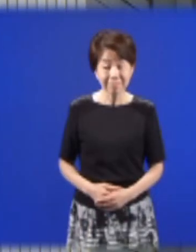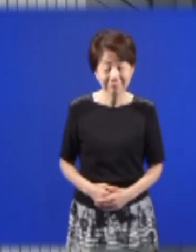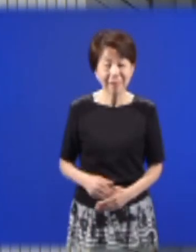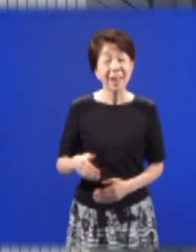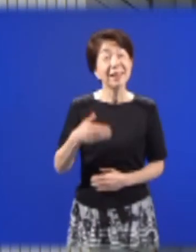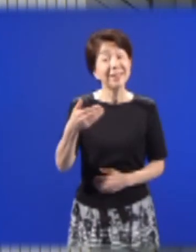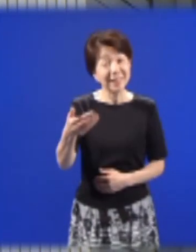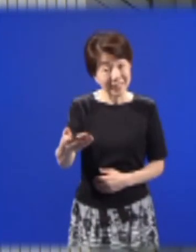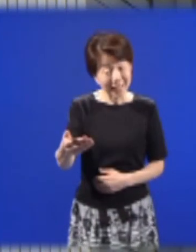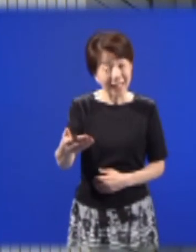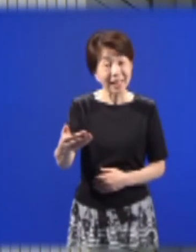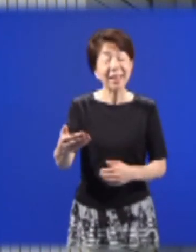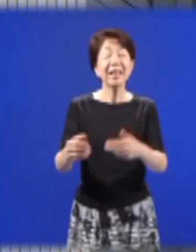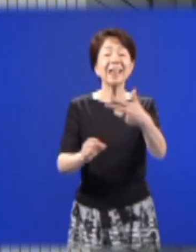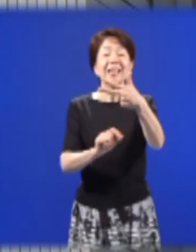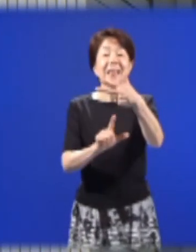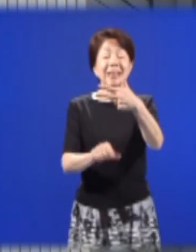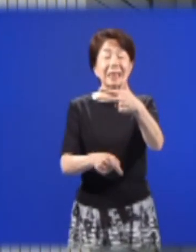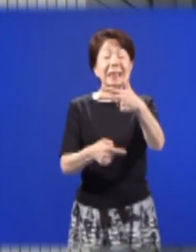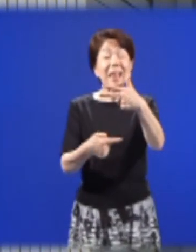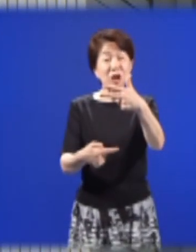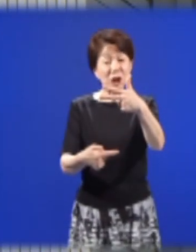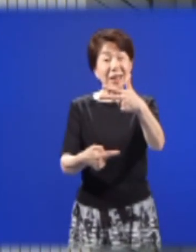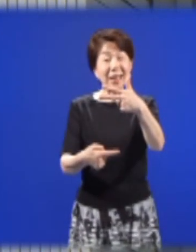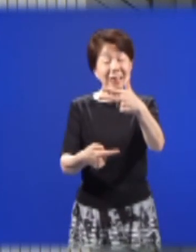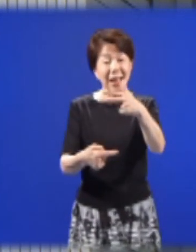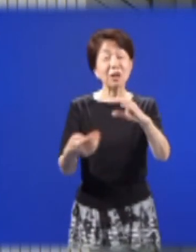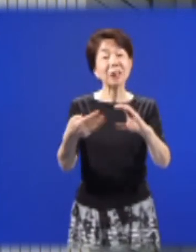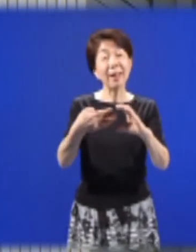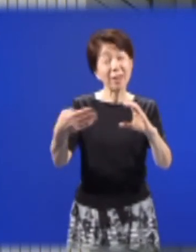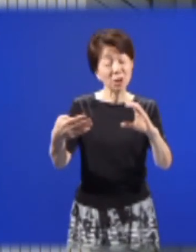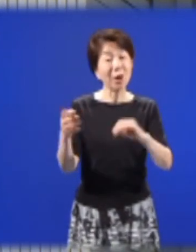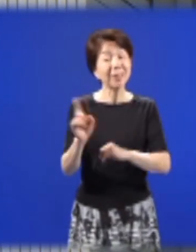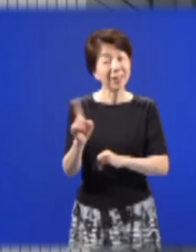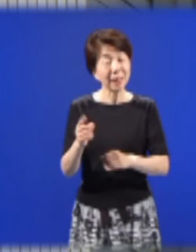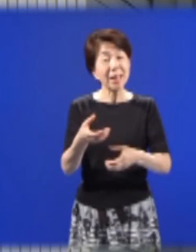次回7月1日からのチャンネル四日市は消